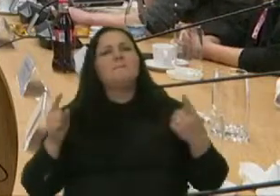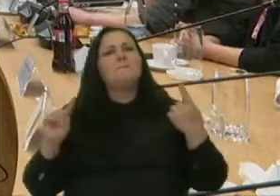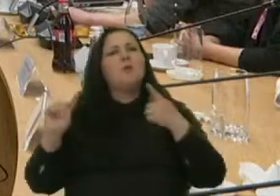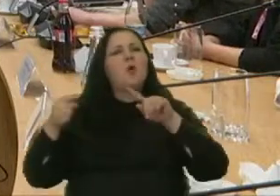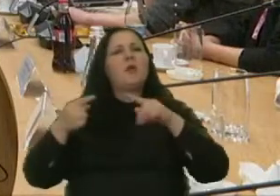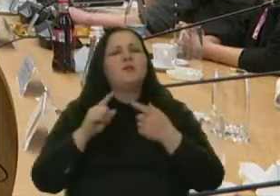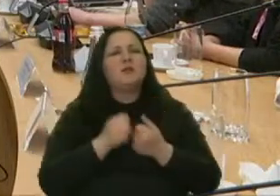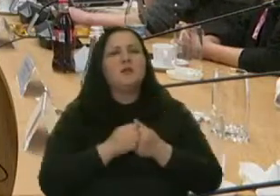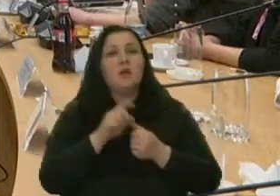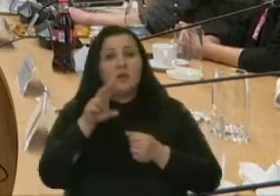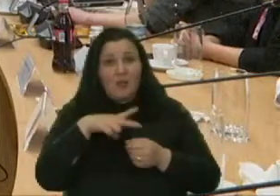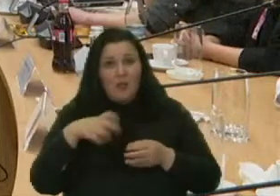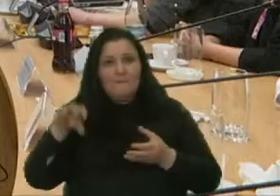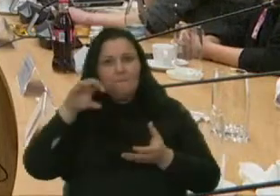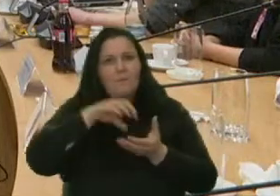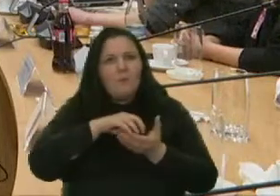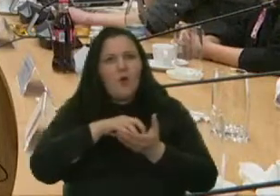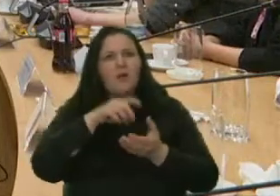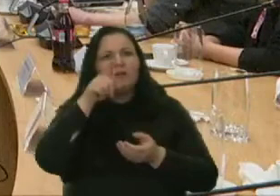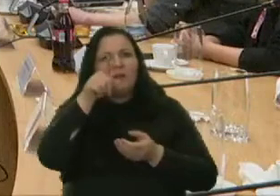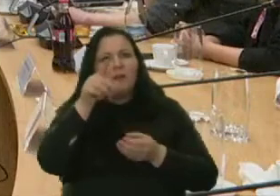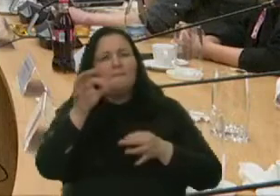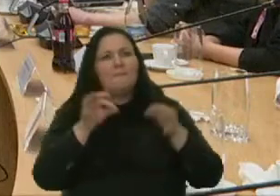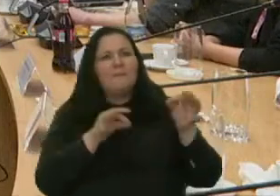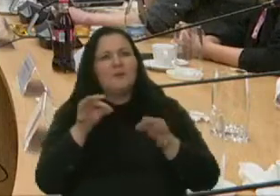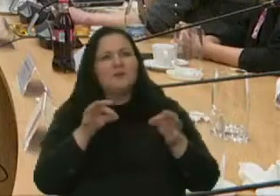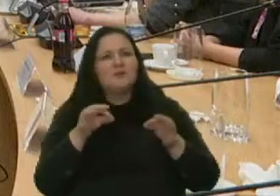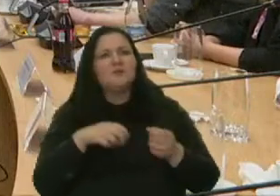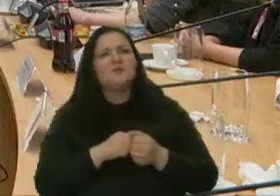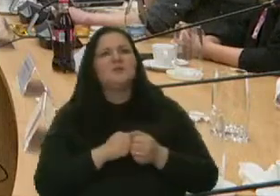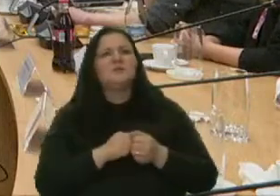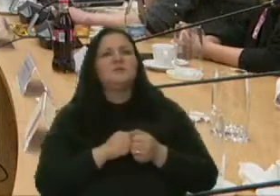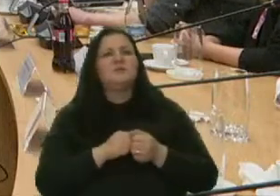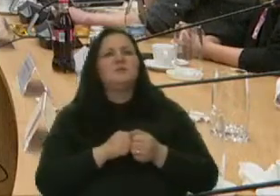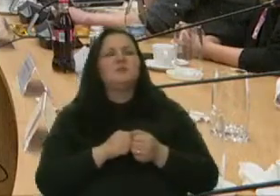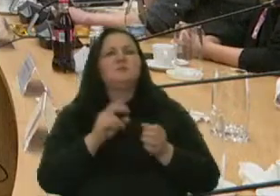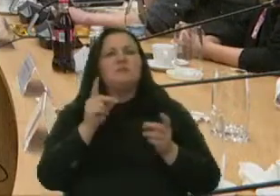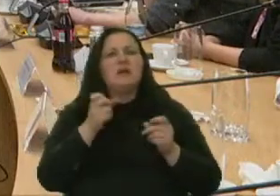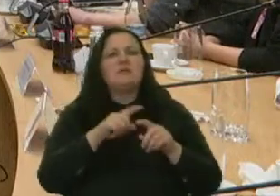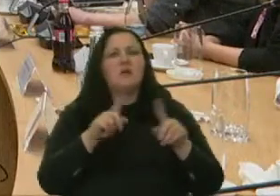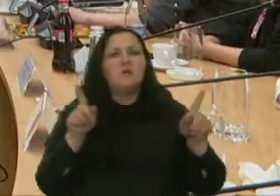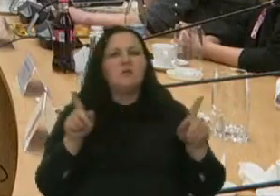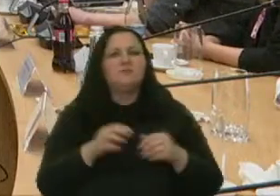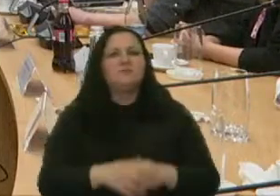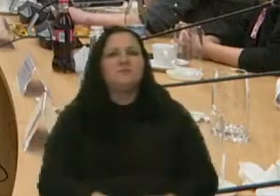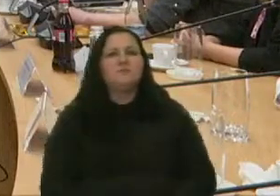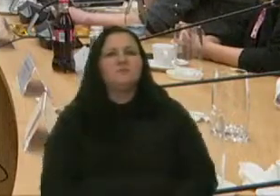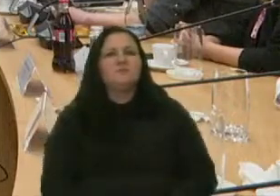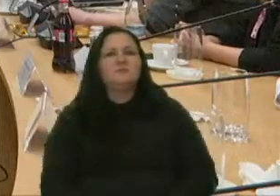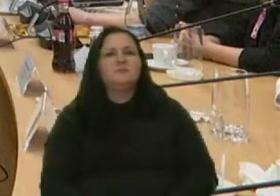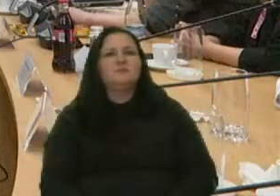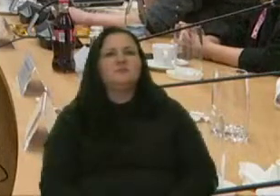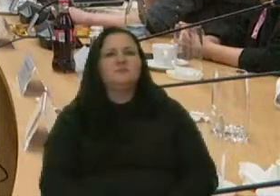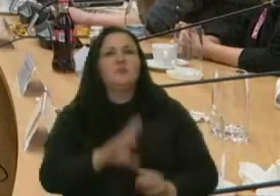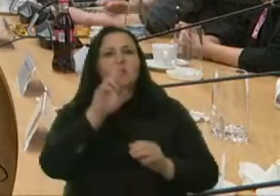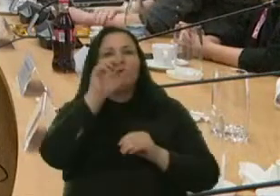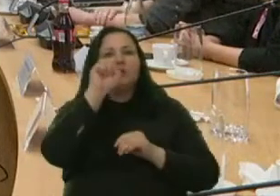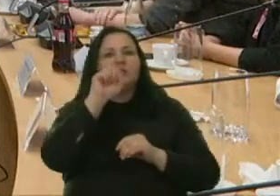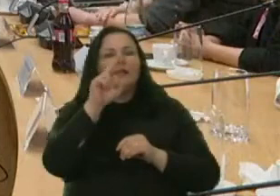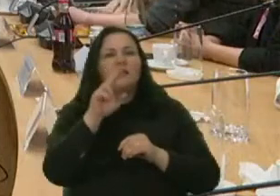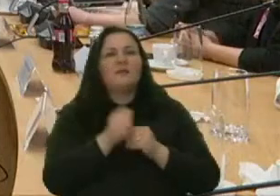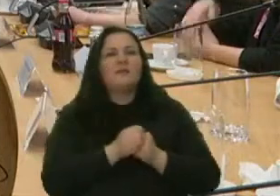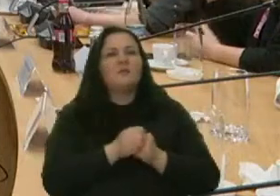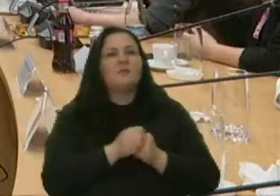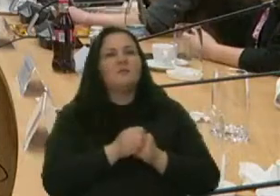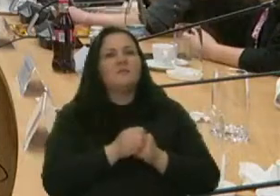alocare ați fost parte la acest proces vă considerați partea procesulu clientelar de alocare da sau nu usr ridică mânuța